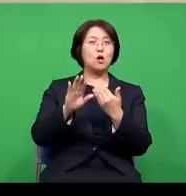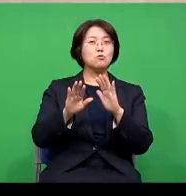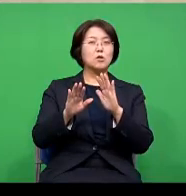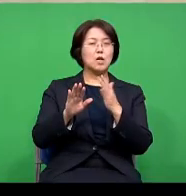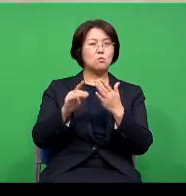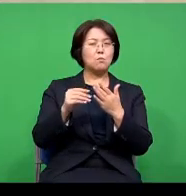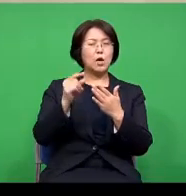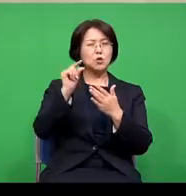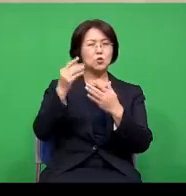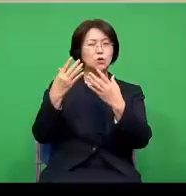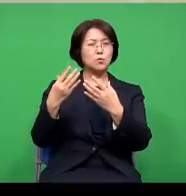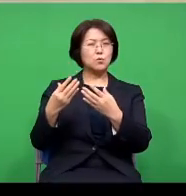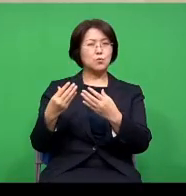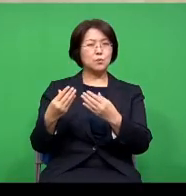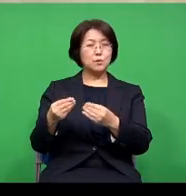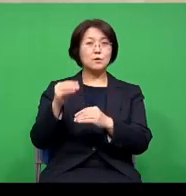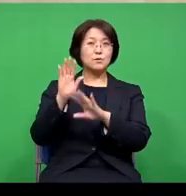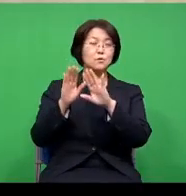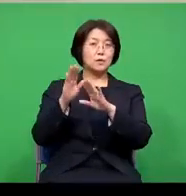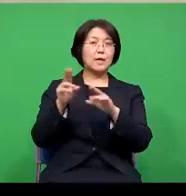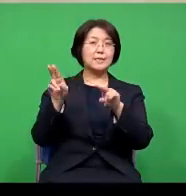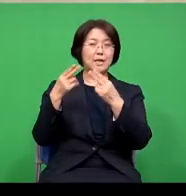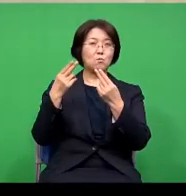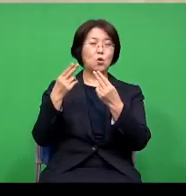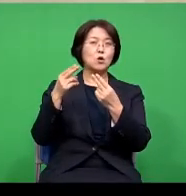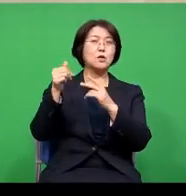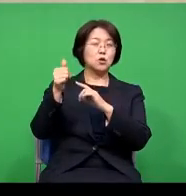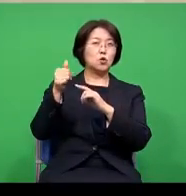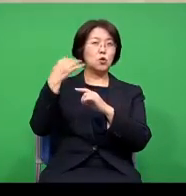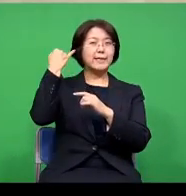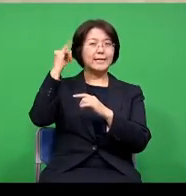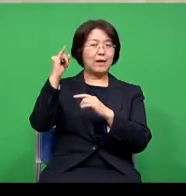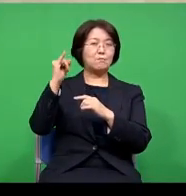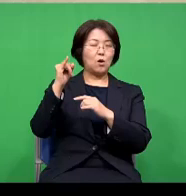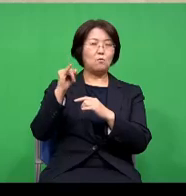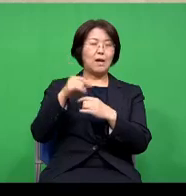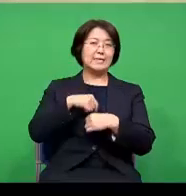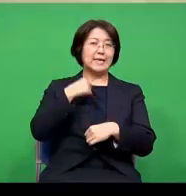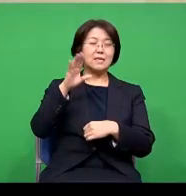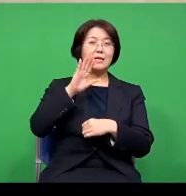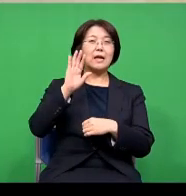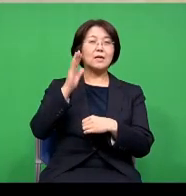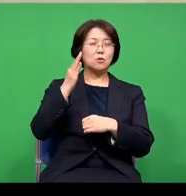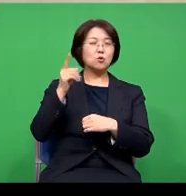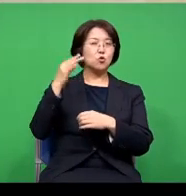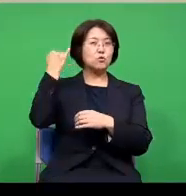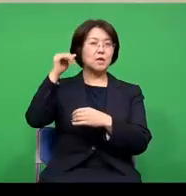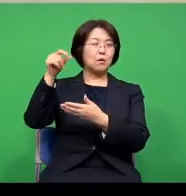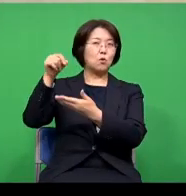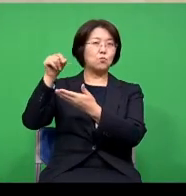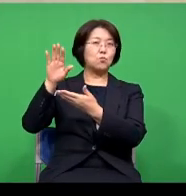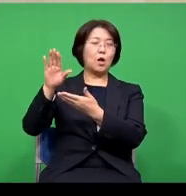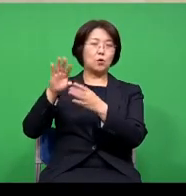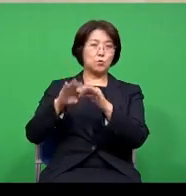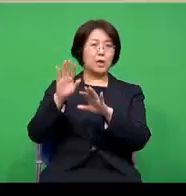まりつつあるという専門家の意見も、まだ正式にはないのかもしれませんが、そういう意見もだいぶ出てきて、